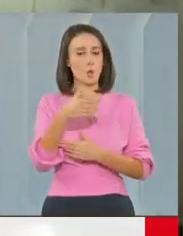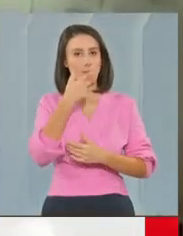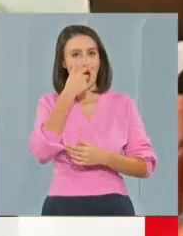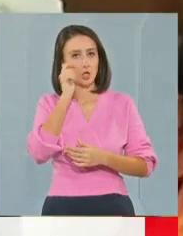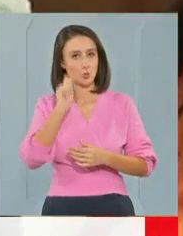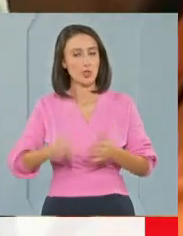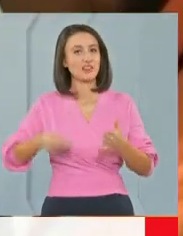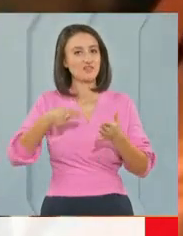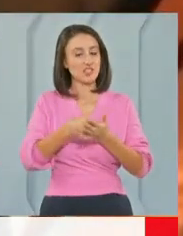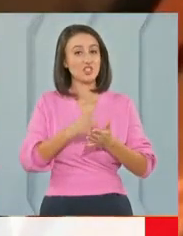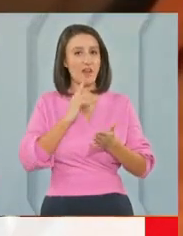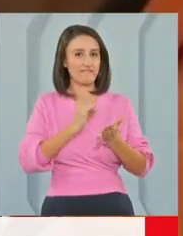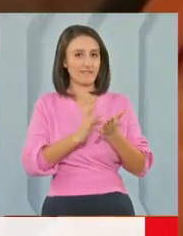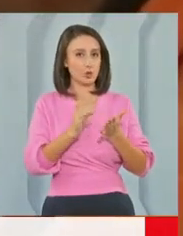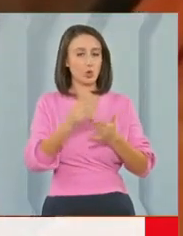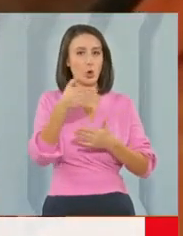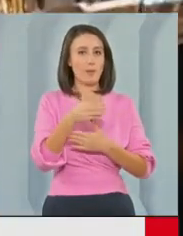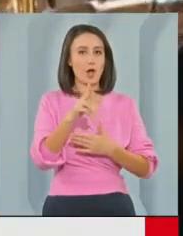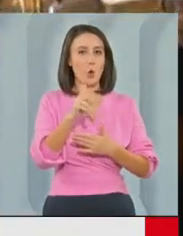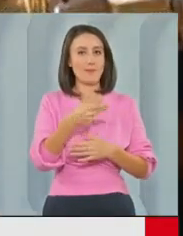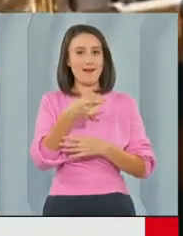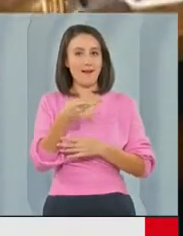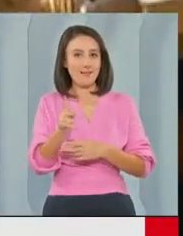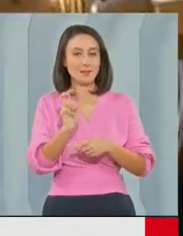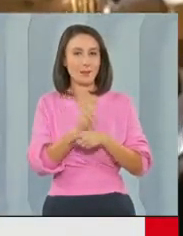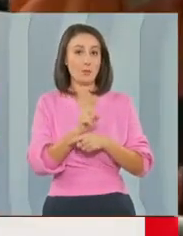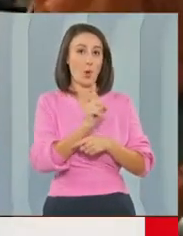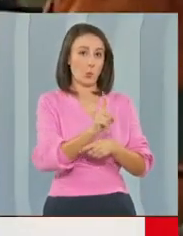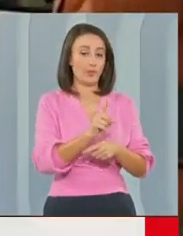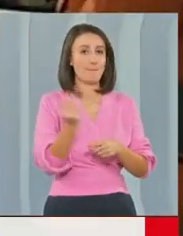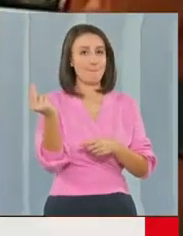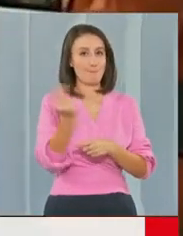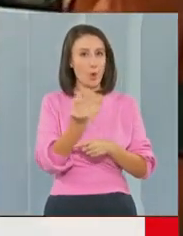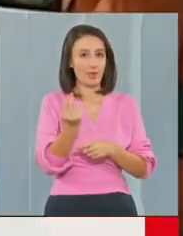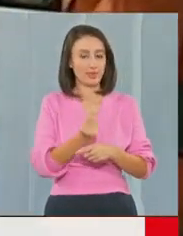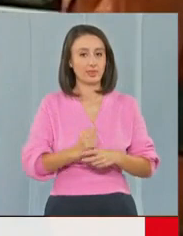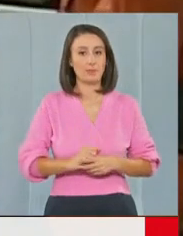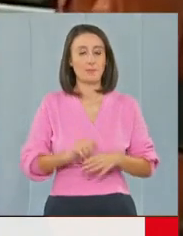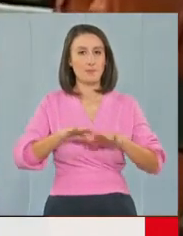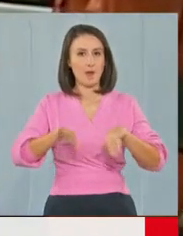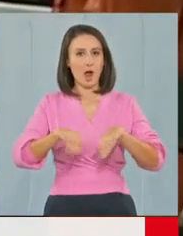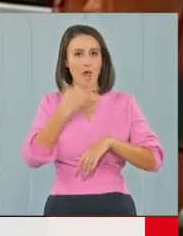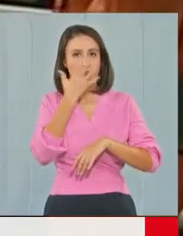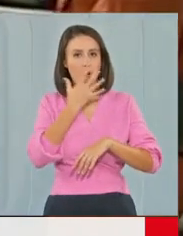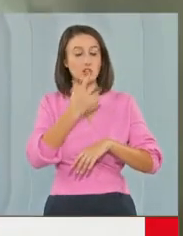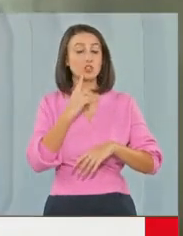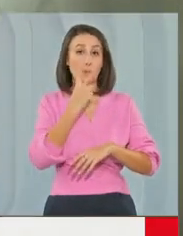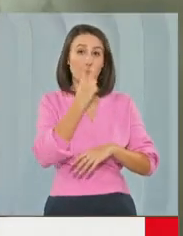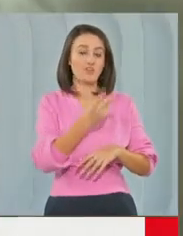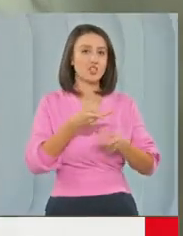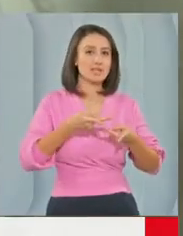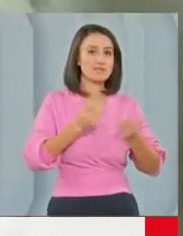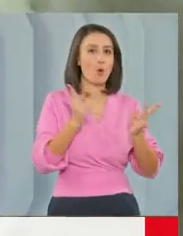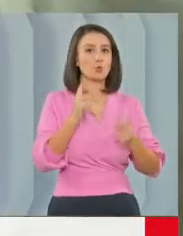la investiție și i a vândut companiei Romgaz participația sa în proiectul Neptun VIP din Marea Neagră iar în ceea ce privește